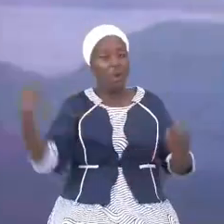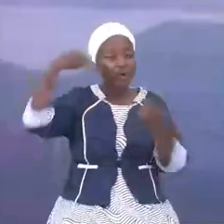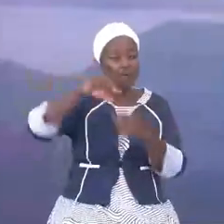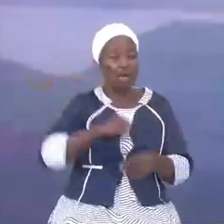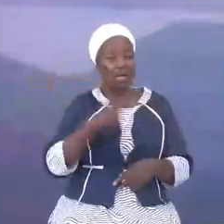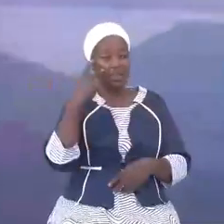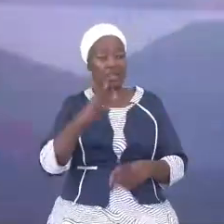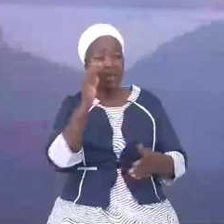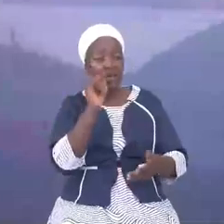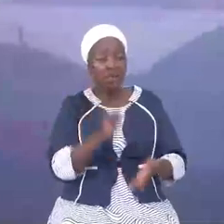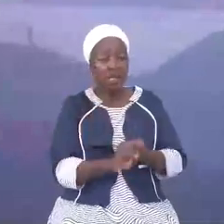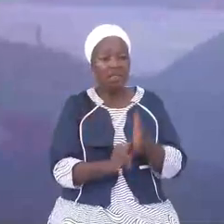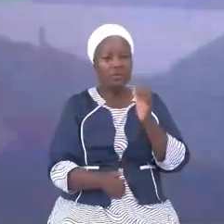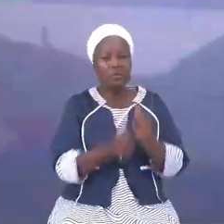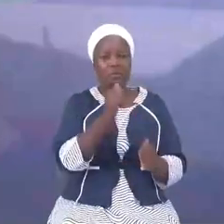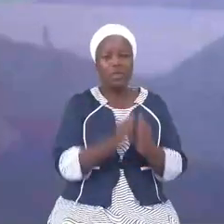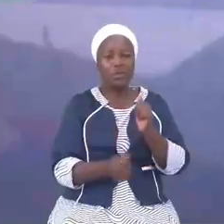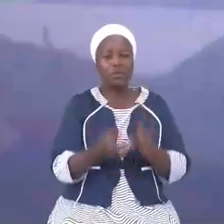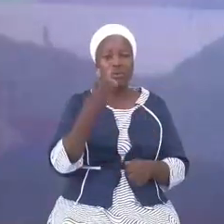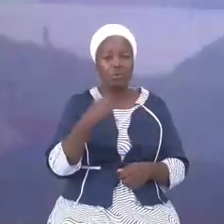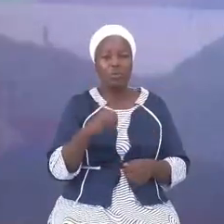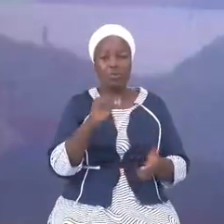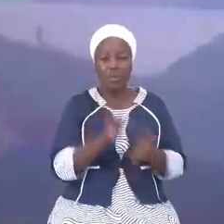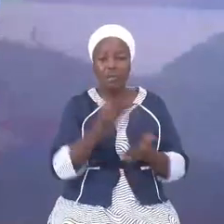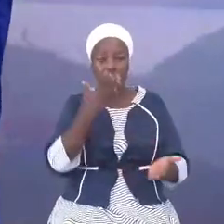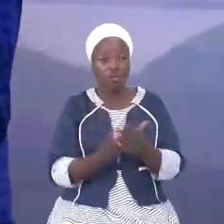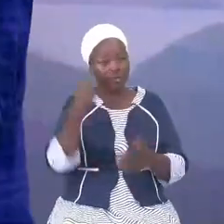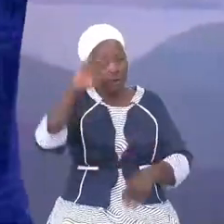cieux pendant le nombre des jours de leur vie.